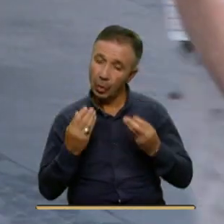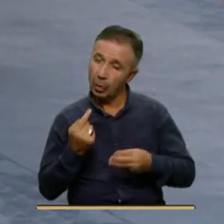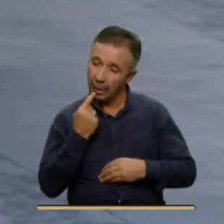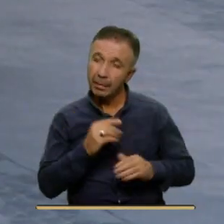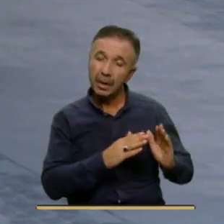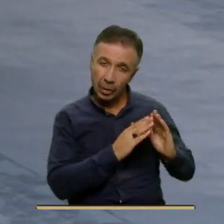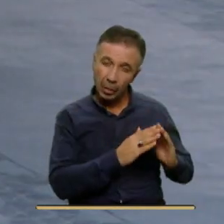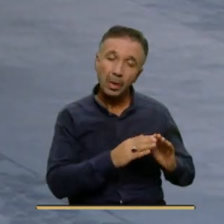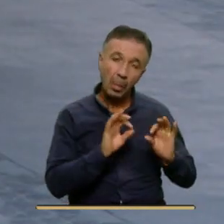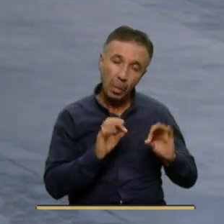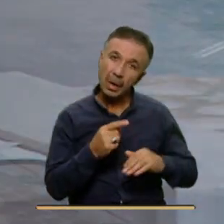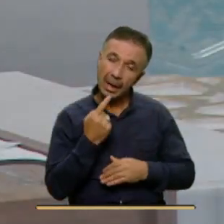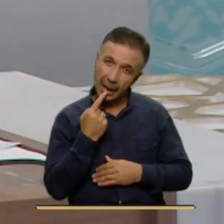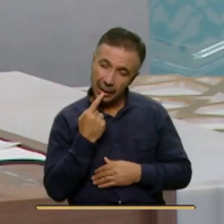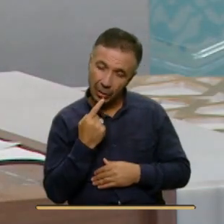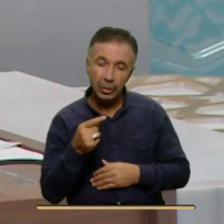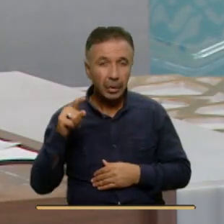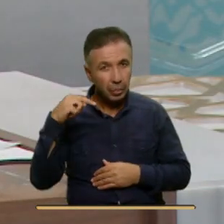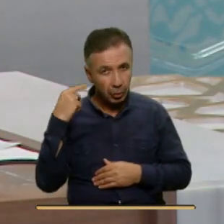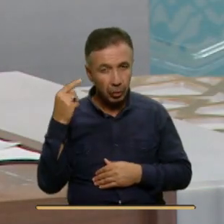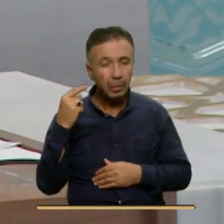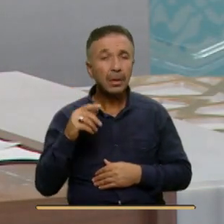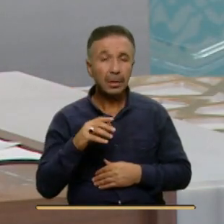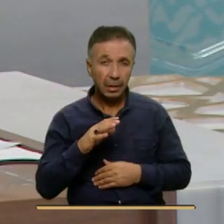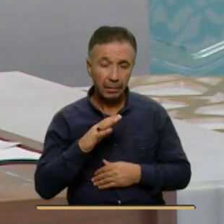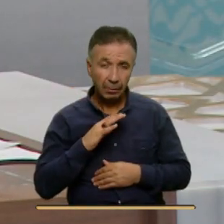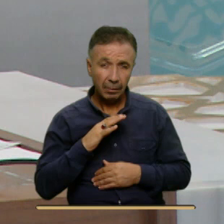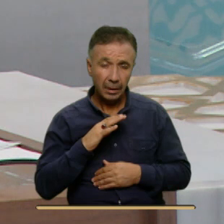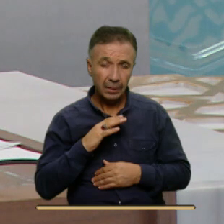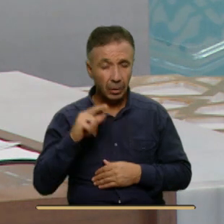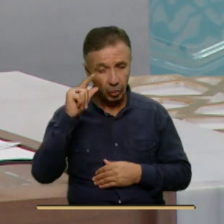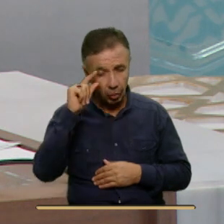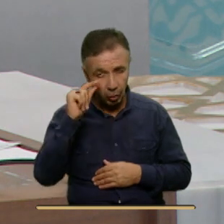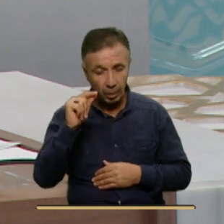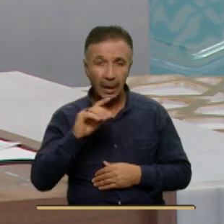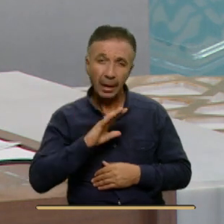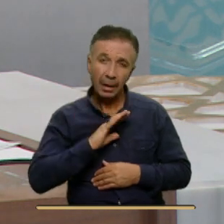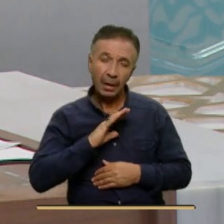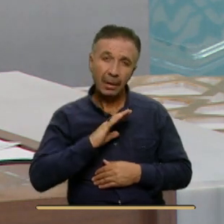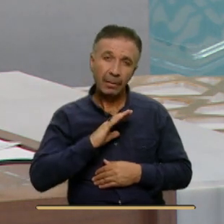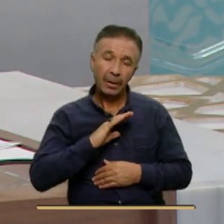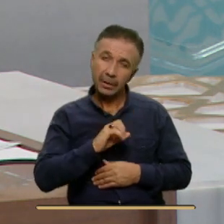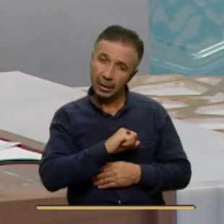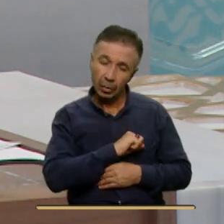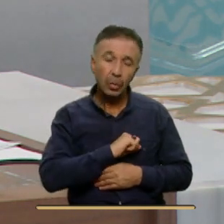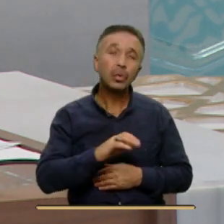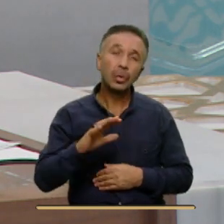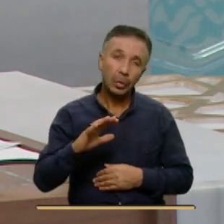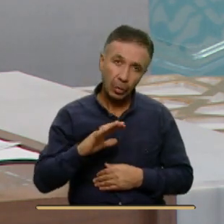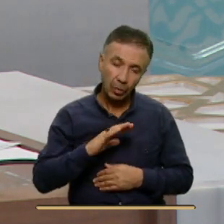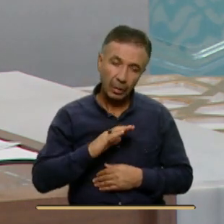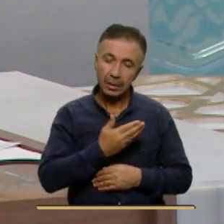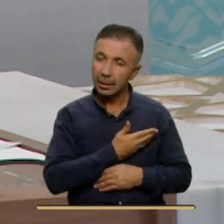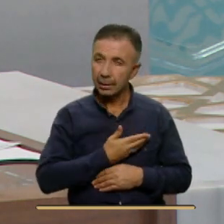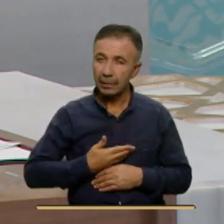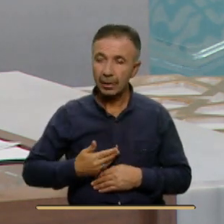komşusuna böyle söyleyebiliyor, düşünebiliyorsa, kaygıları varsa, çekincesi varsa,